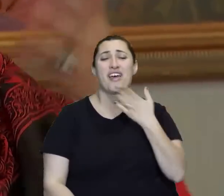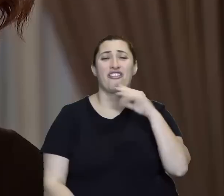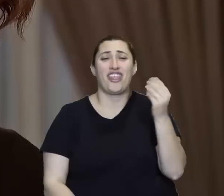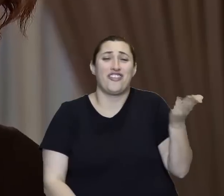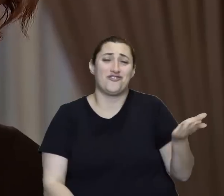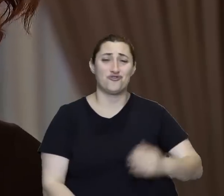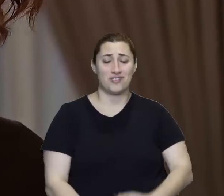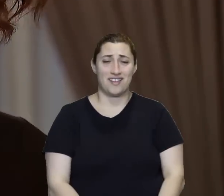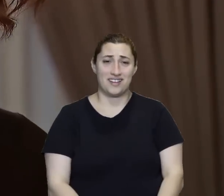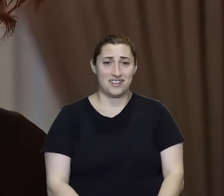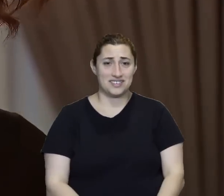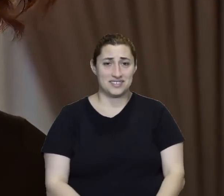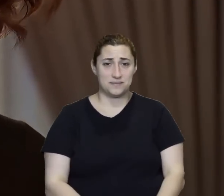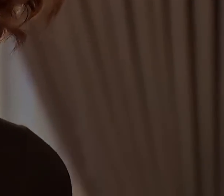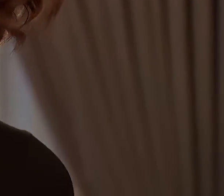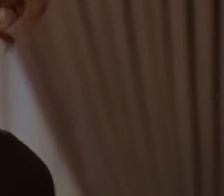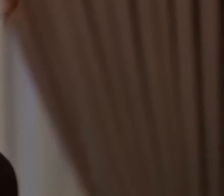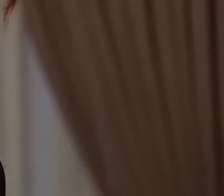gençlik günlerinin, tazeliklerinin.